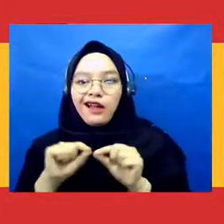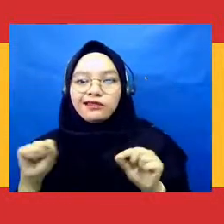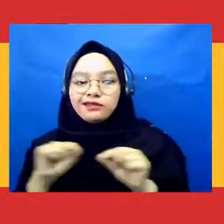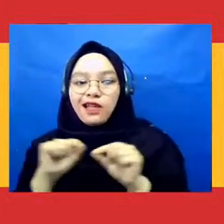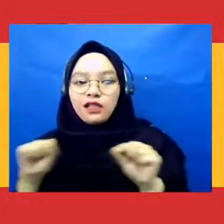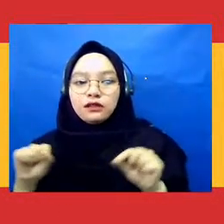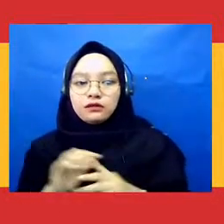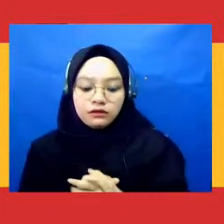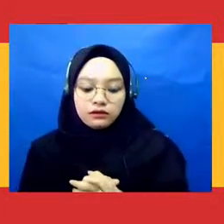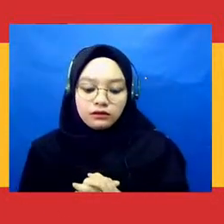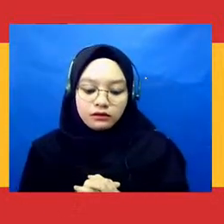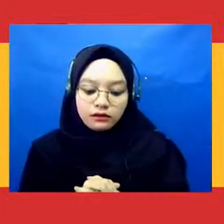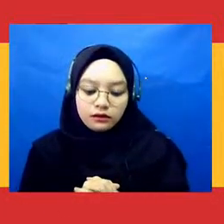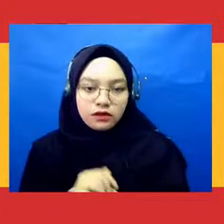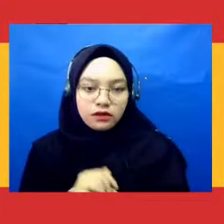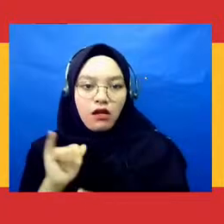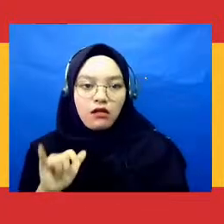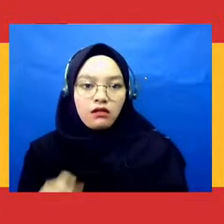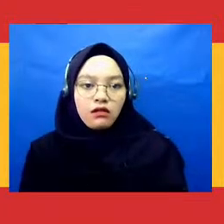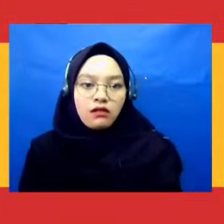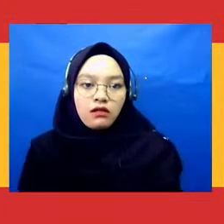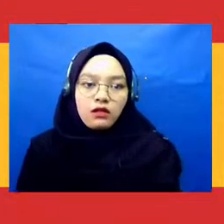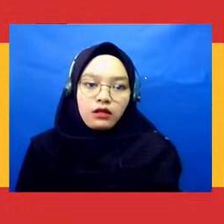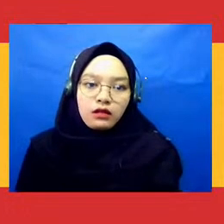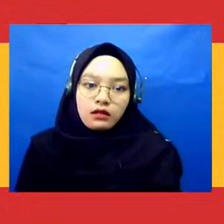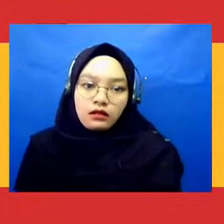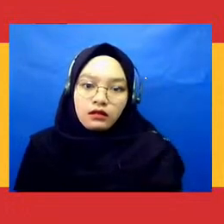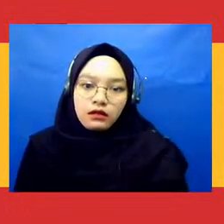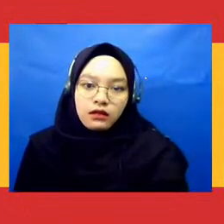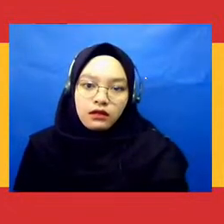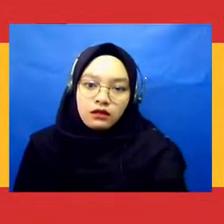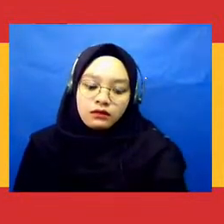Iya, coba zoom ya.